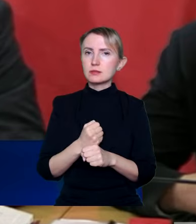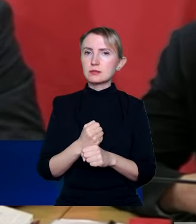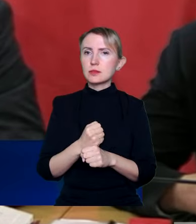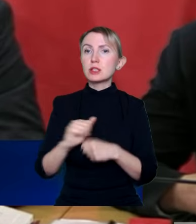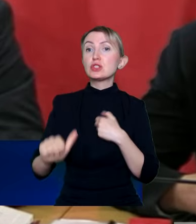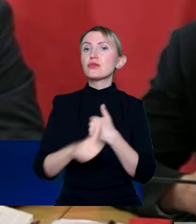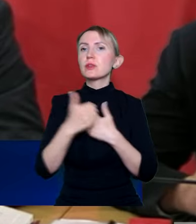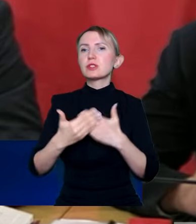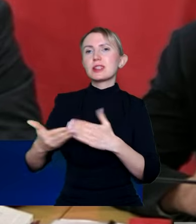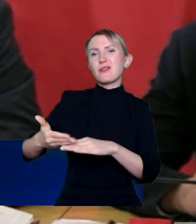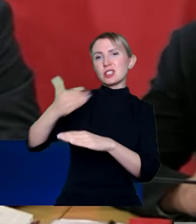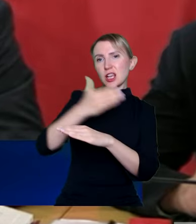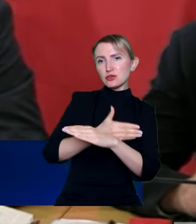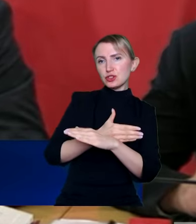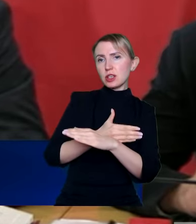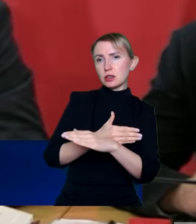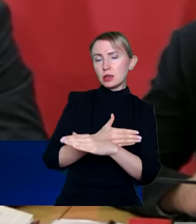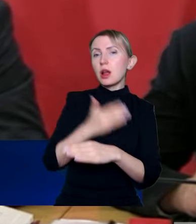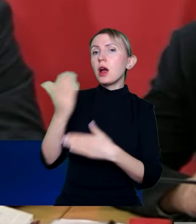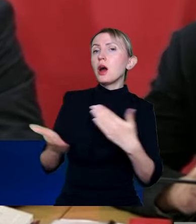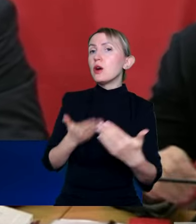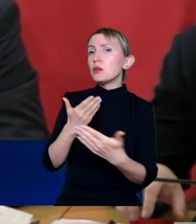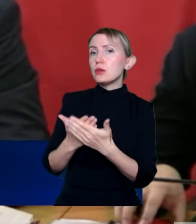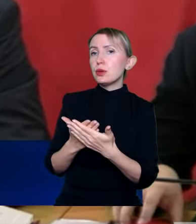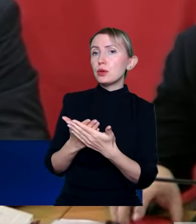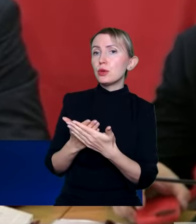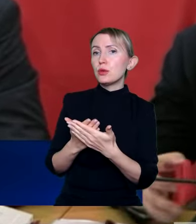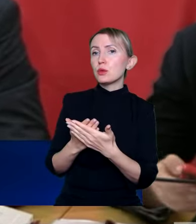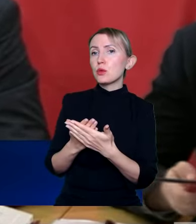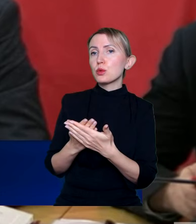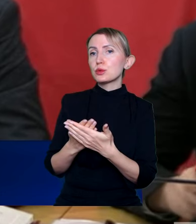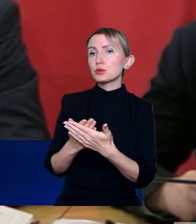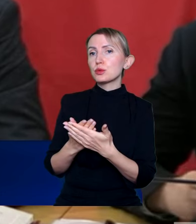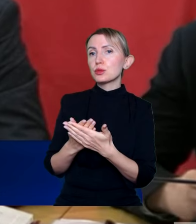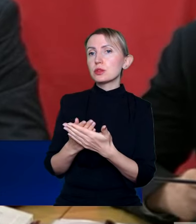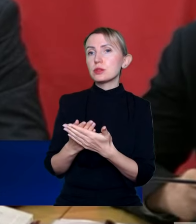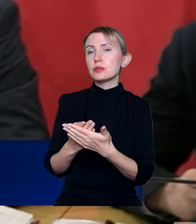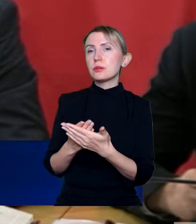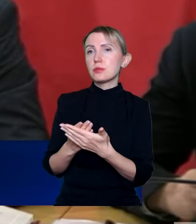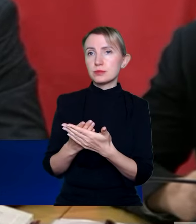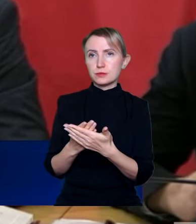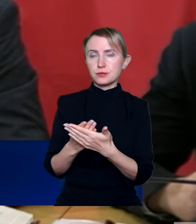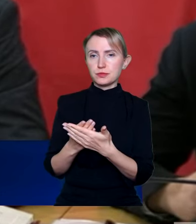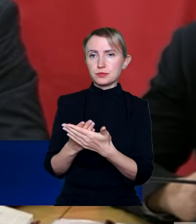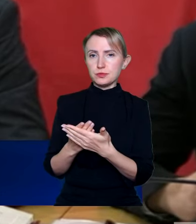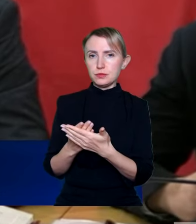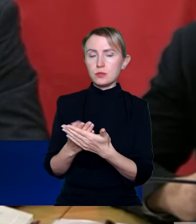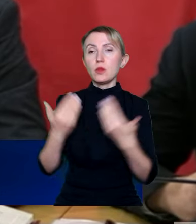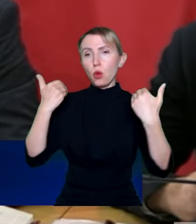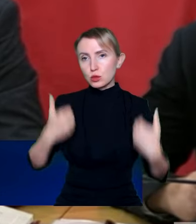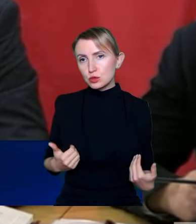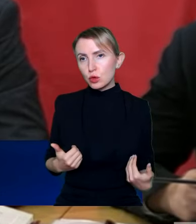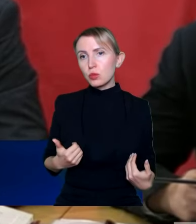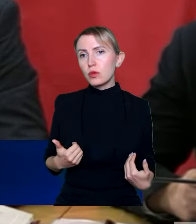wyprzedzeniem w te wnioski o, w, zarówno osobowe, jak i